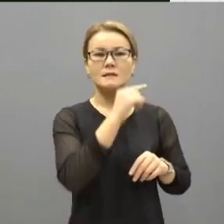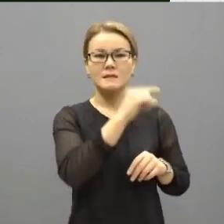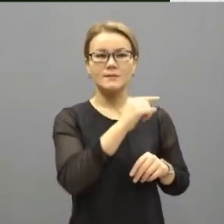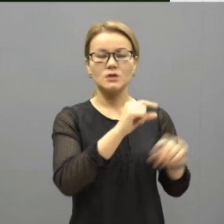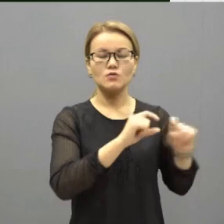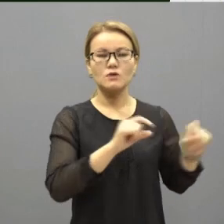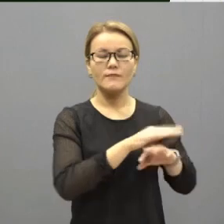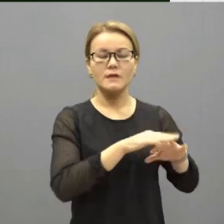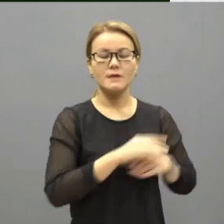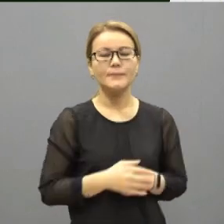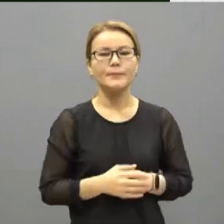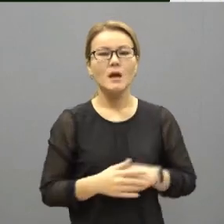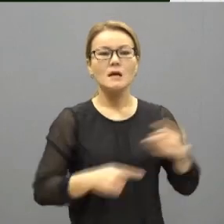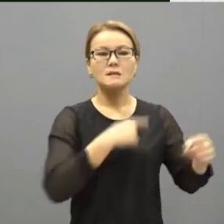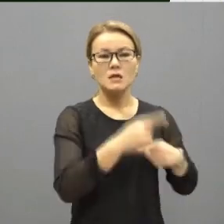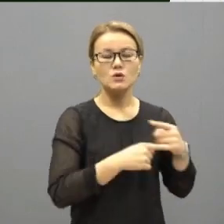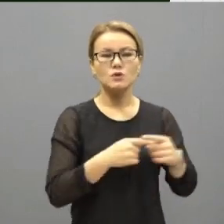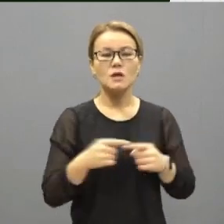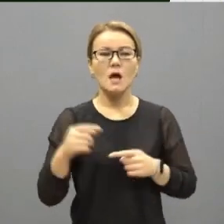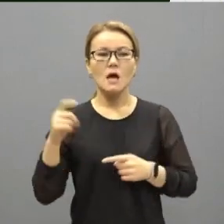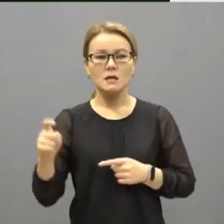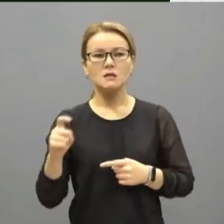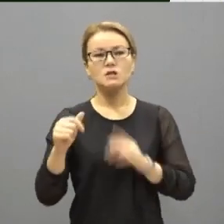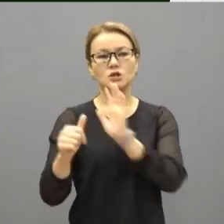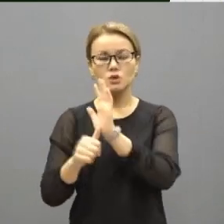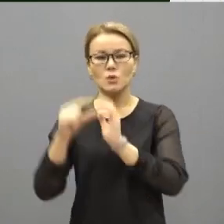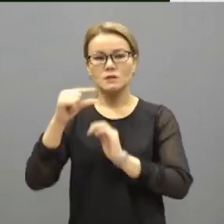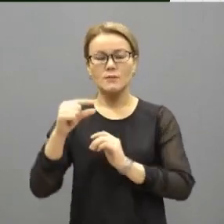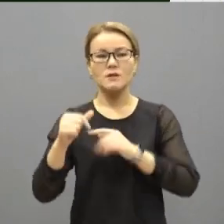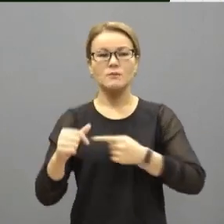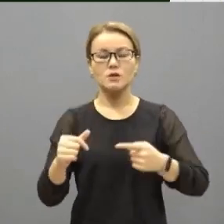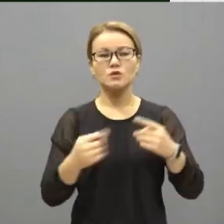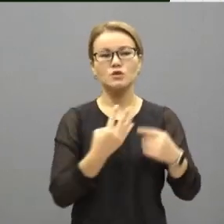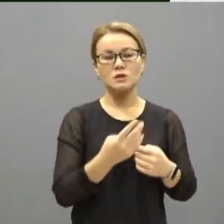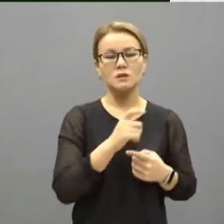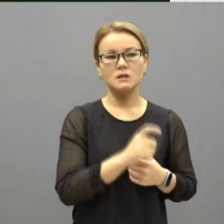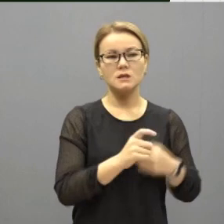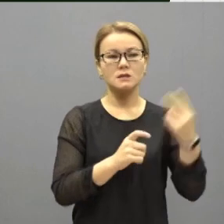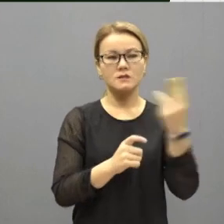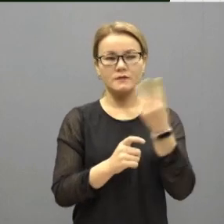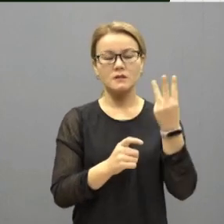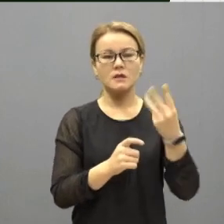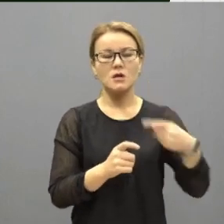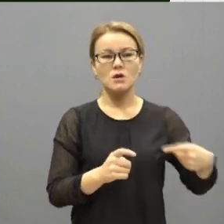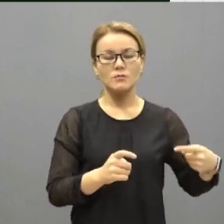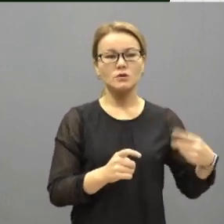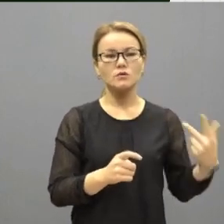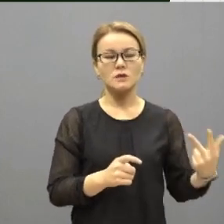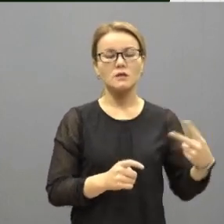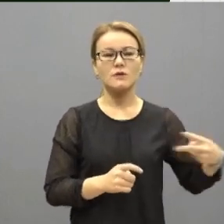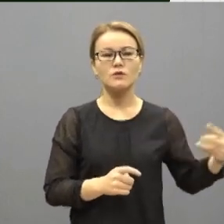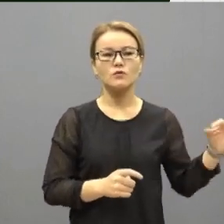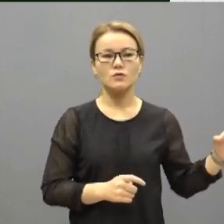пример. X в шестой степени минус 4x в кубе минус 3 равно нулю.